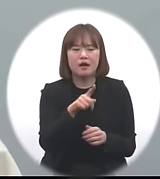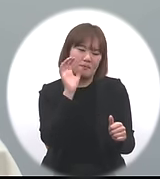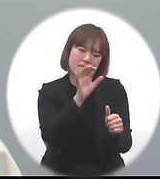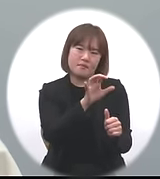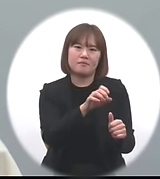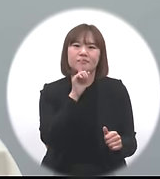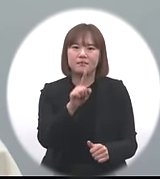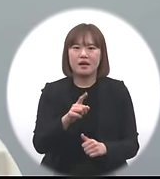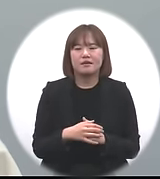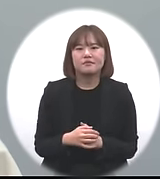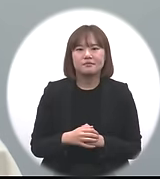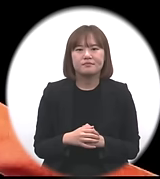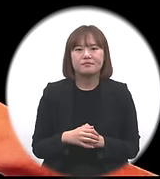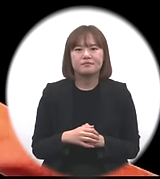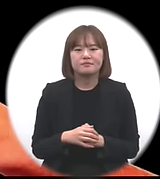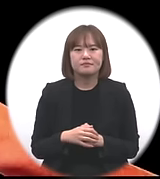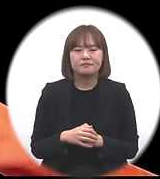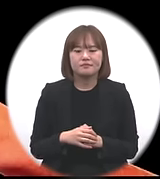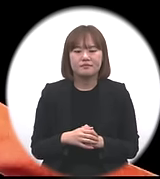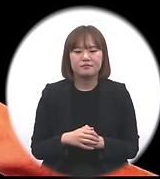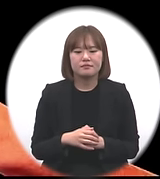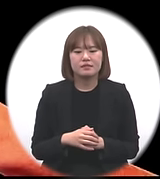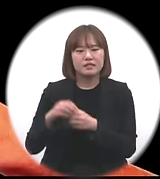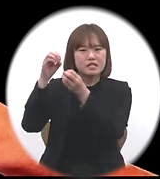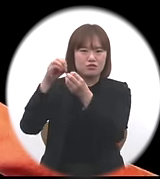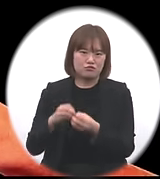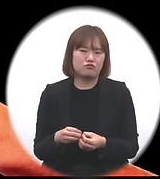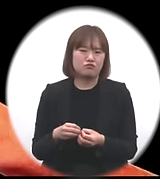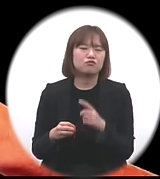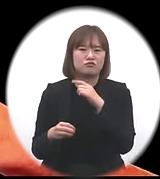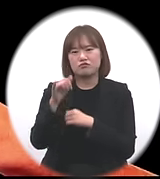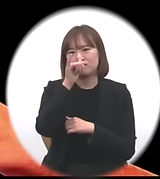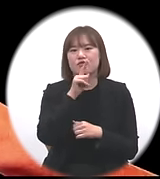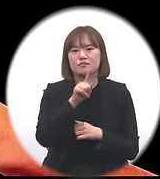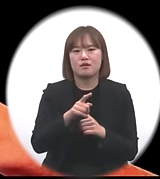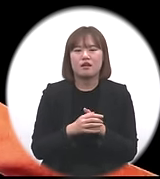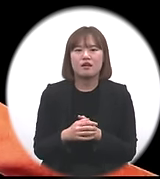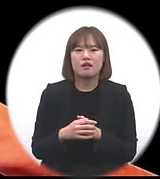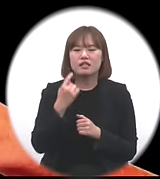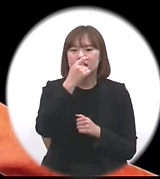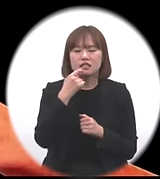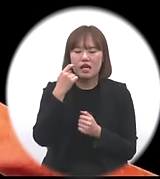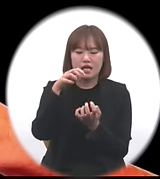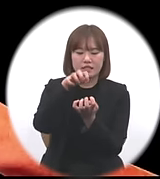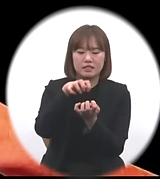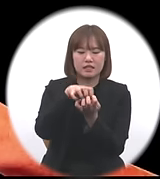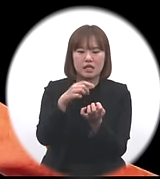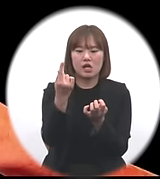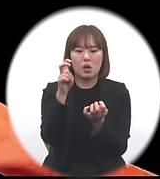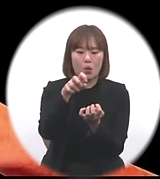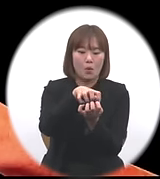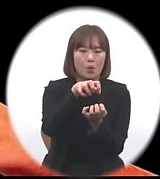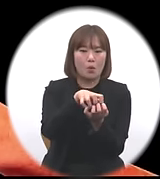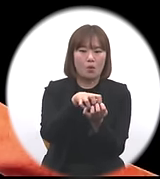새로 나온 게. 그러고 또 애 야단을 치는 거죠. 그런데 일부분 유전이란 것도 다행스럽게 있답니다. 치아의 씹는 면에